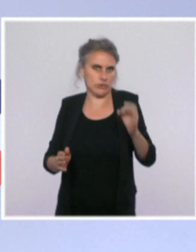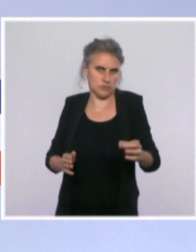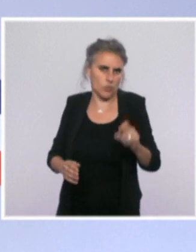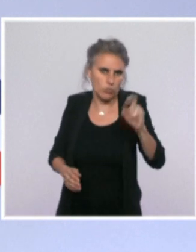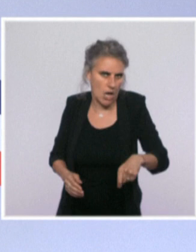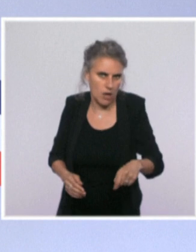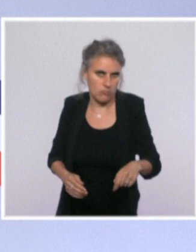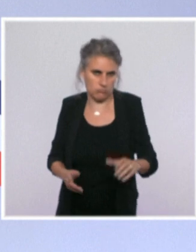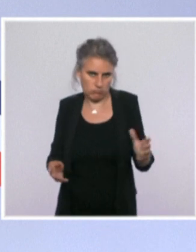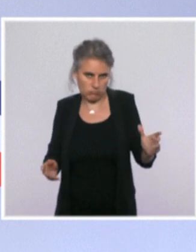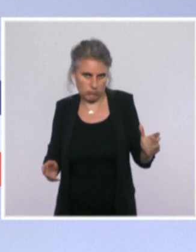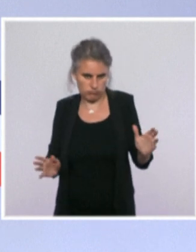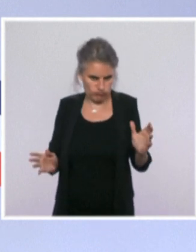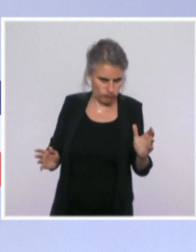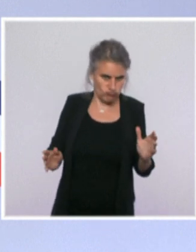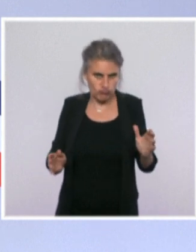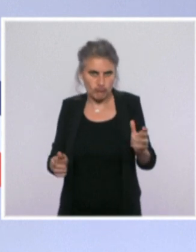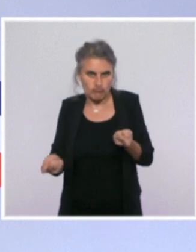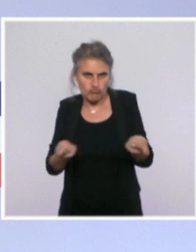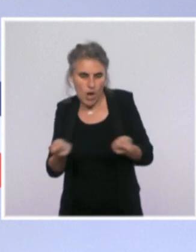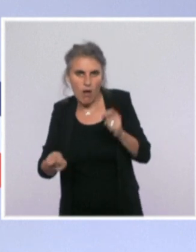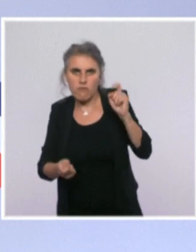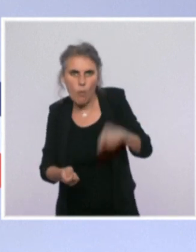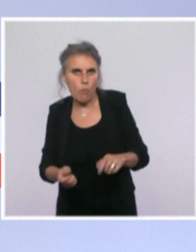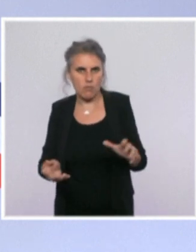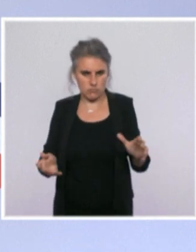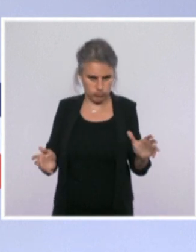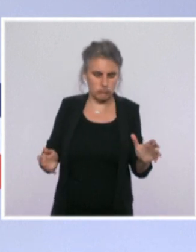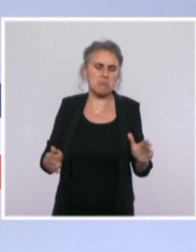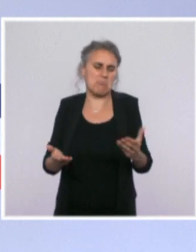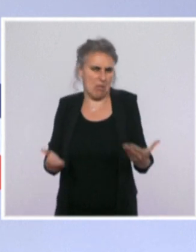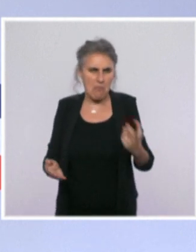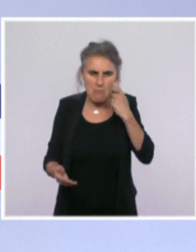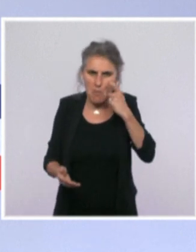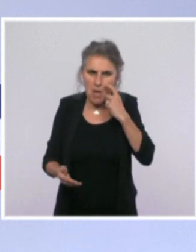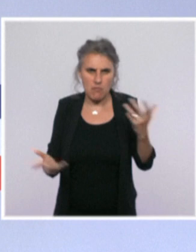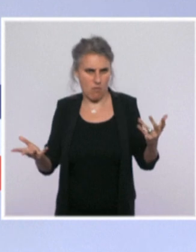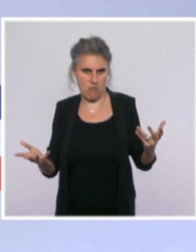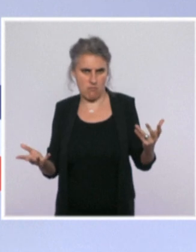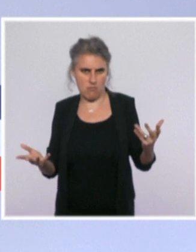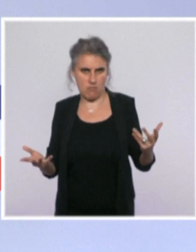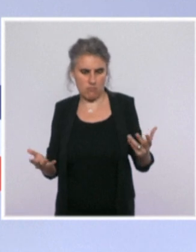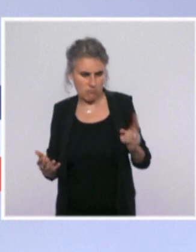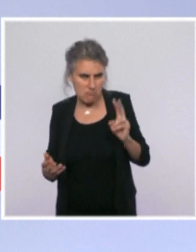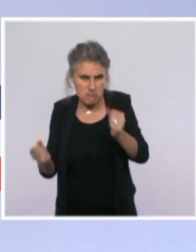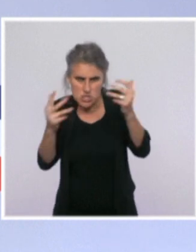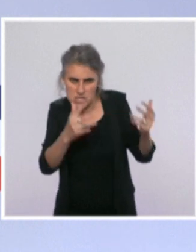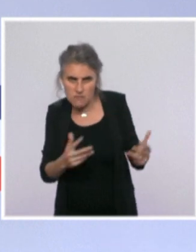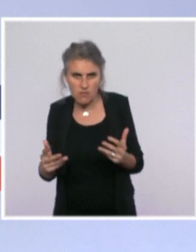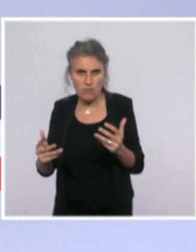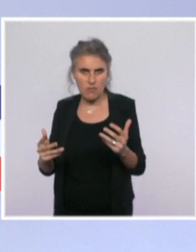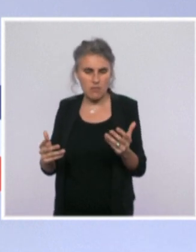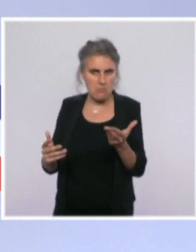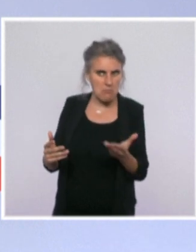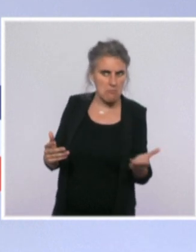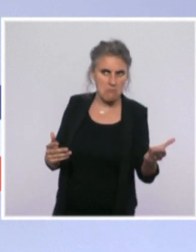было продиктовано реальной необходимостью в связи с третьей волной заражения коронавирусом, сказал Кастекс. Но последние очень хорошие результаты